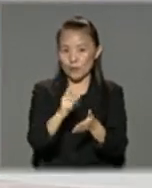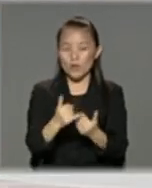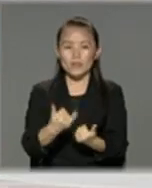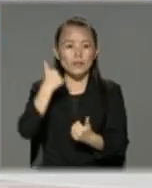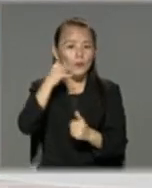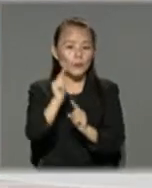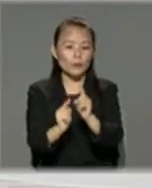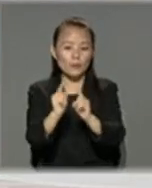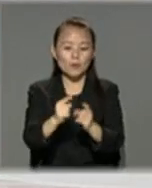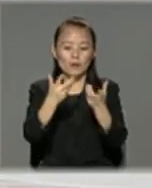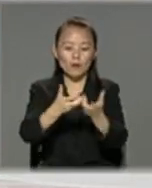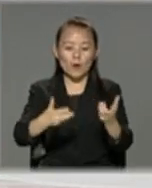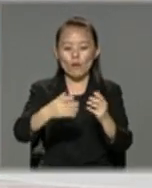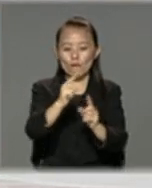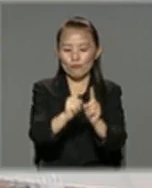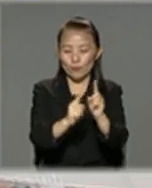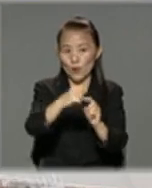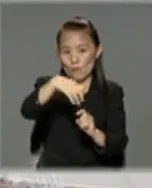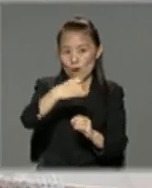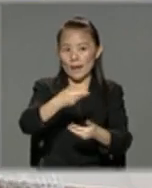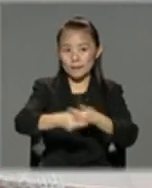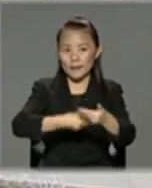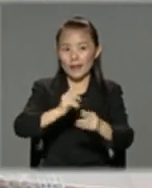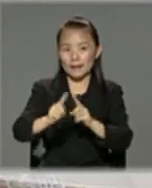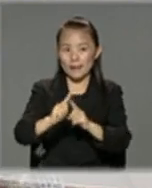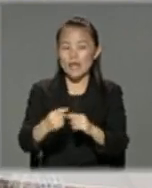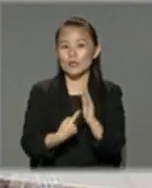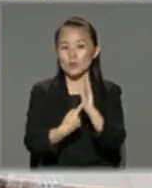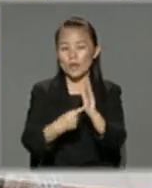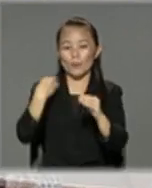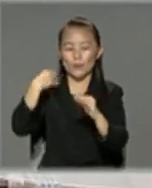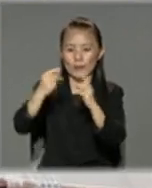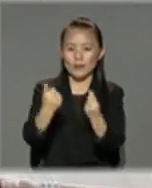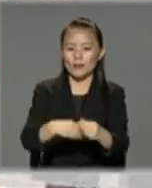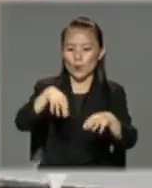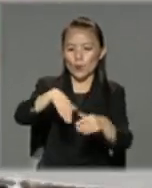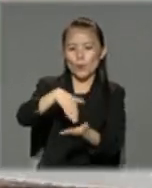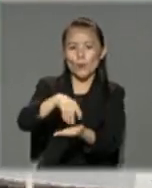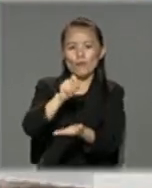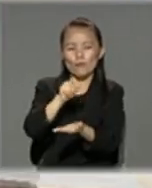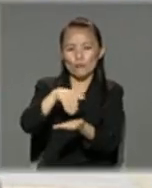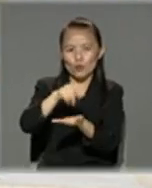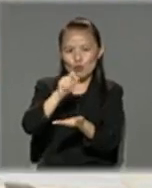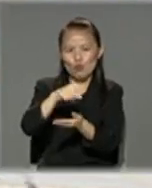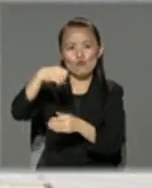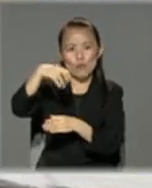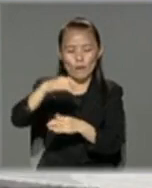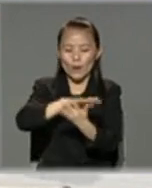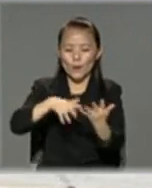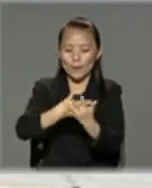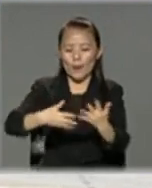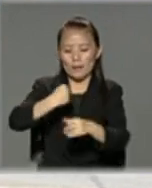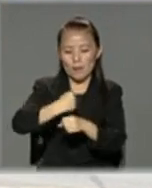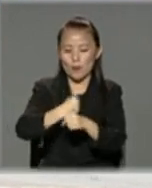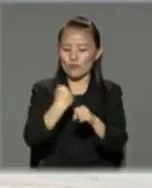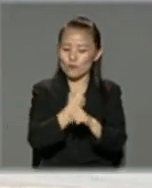ประสิทธิภาพอุปกรณ์จำหน่ายไฟฟ้าต่างๆอาทิหม้อแปลงสถานีไฟฟ้าย่อยตลอดจนซักซ้อมแผนการปฏิบัติงานเป็น